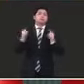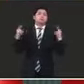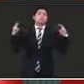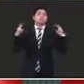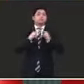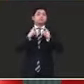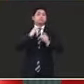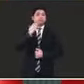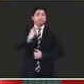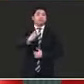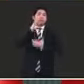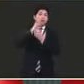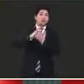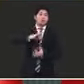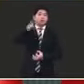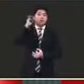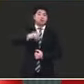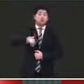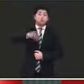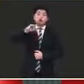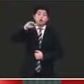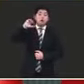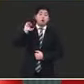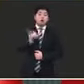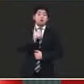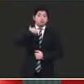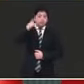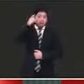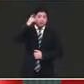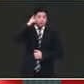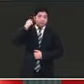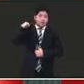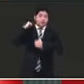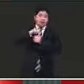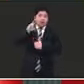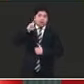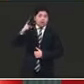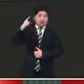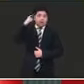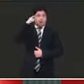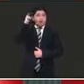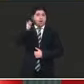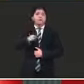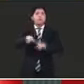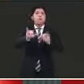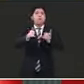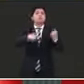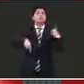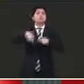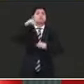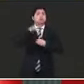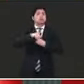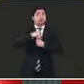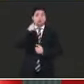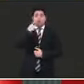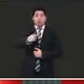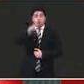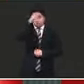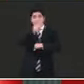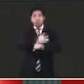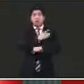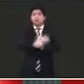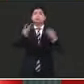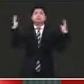insanlığın Kadim birikiminin hafıza canlandırması olarak gördüğümüz Bu oyunlar vesilesi ile ülkemizde